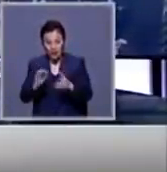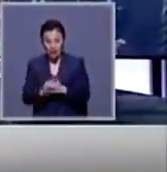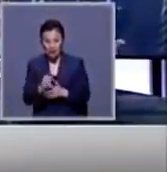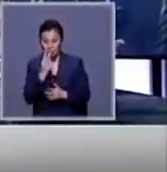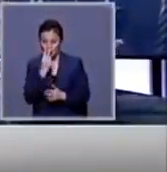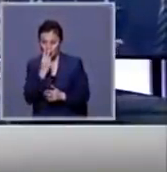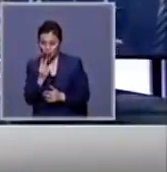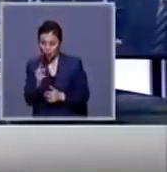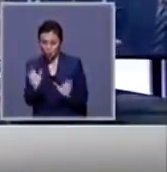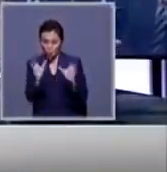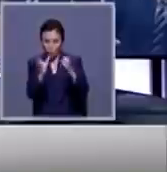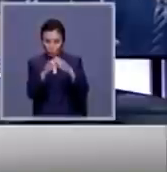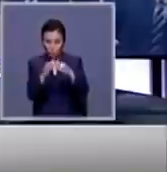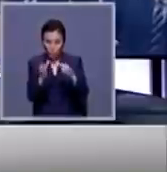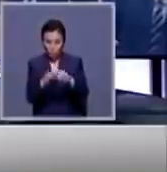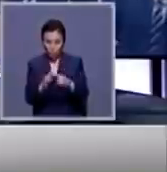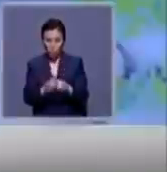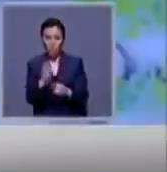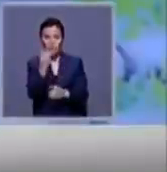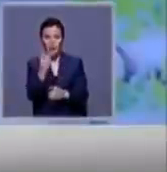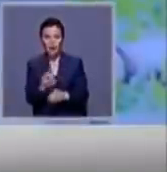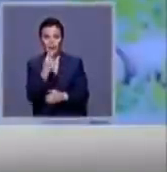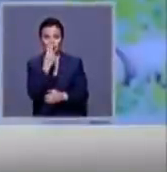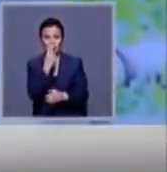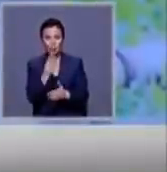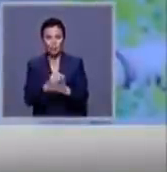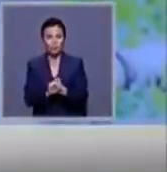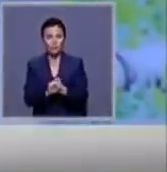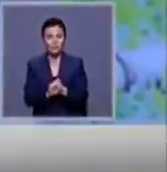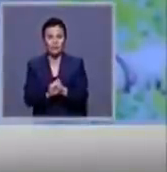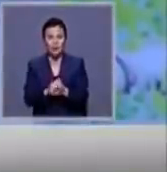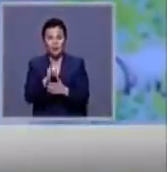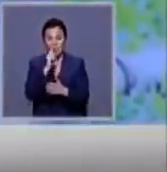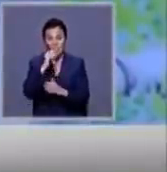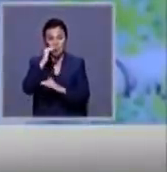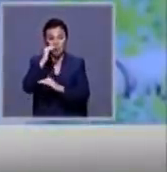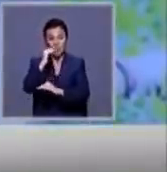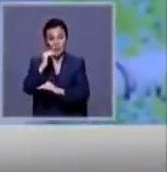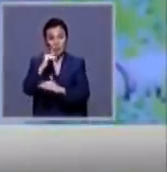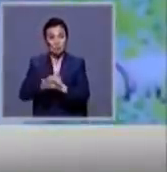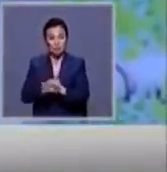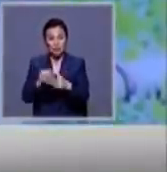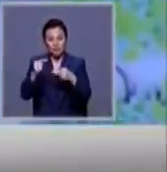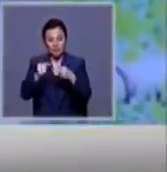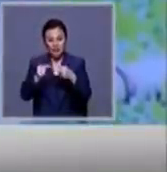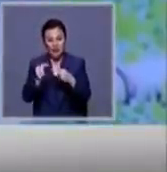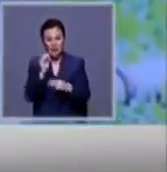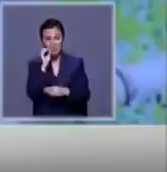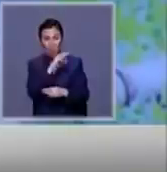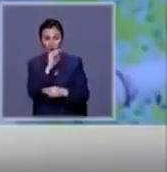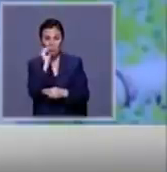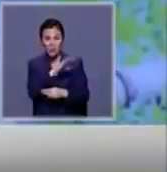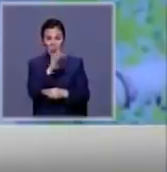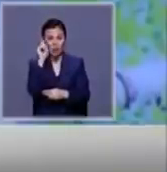นี้คนนี้มาจากกลุ่มไหนแล้วข้อกำหนดนี้ก็ไม่บอกเลยว่าตอนแจ้งนี่จะแจ้งคะแนนหรือเปล่าแต่เชื่อว่ากกต.ก็คง